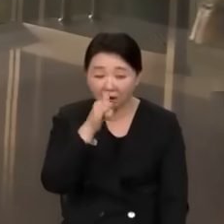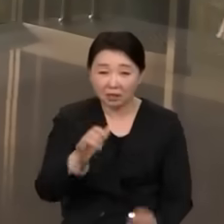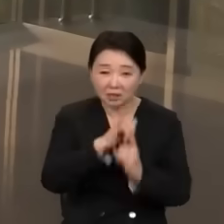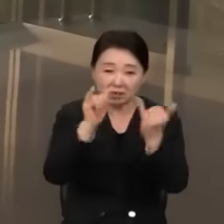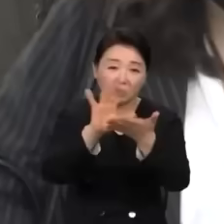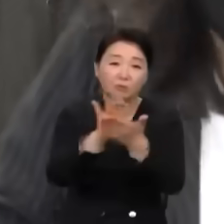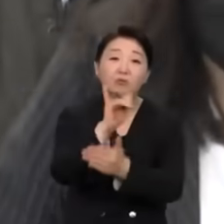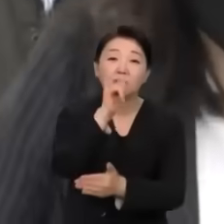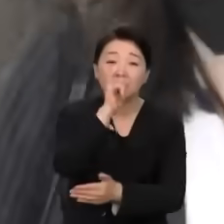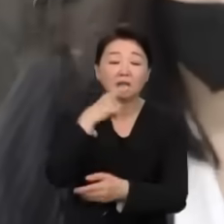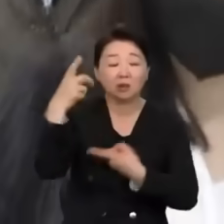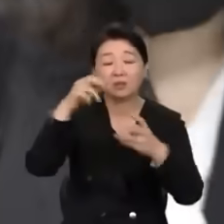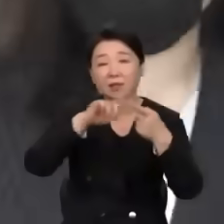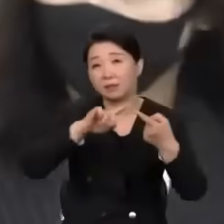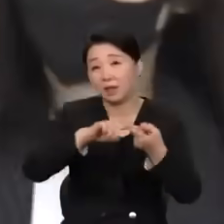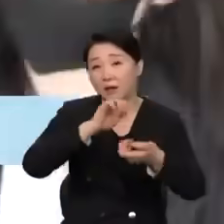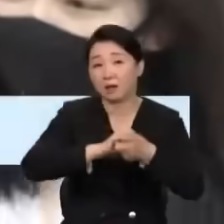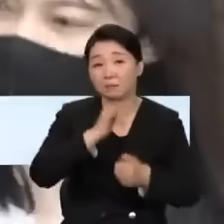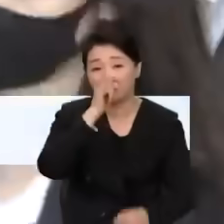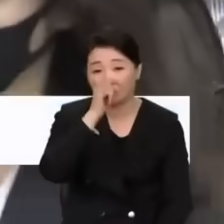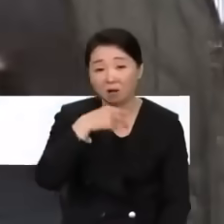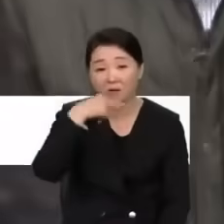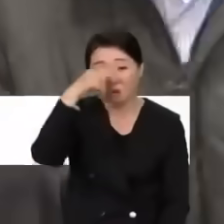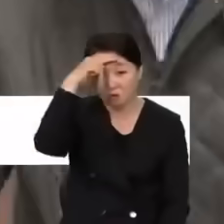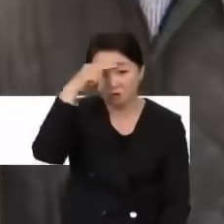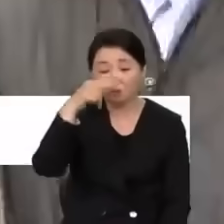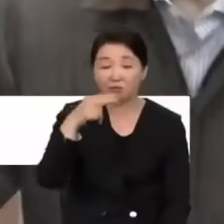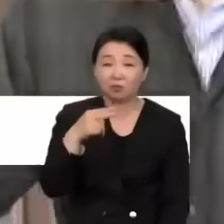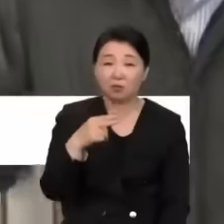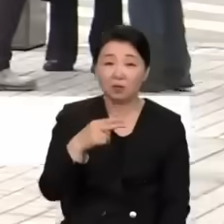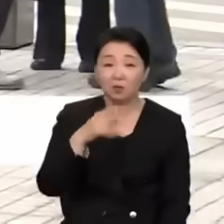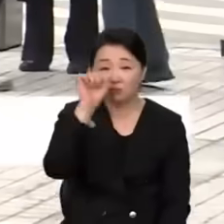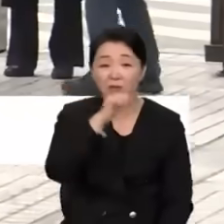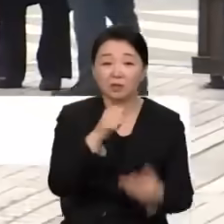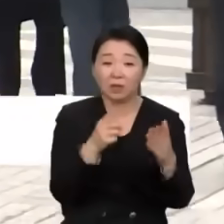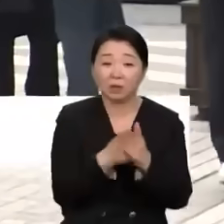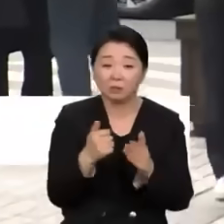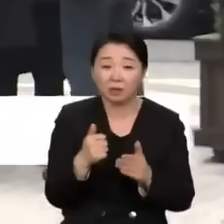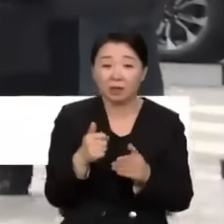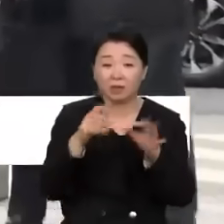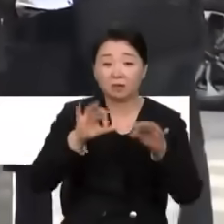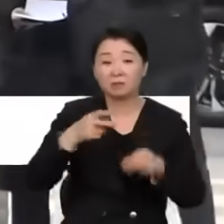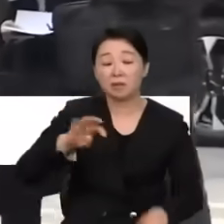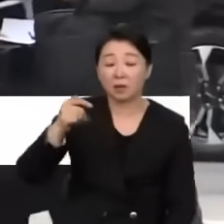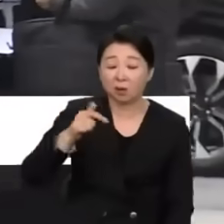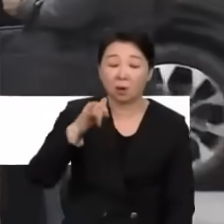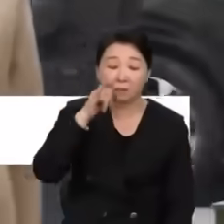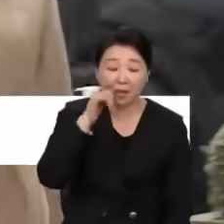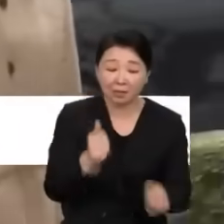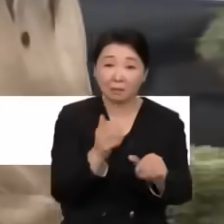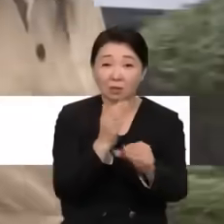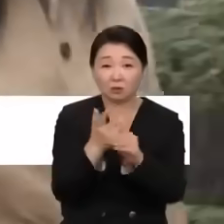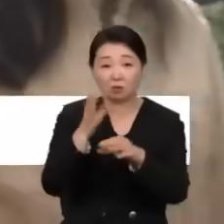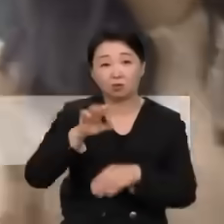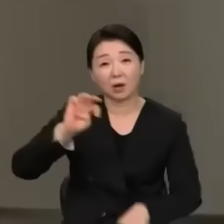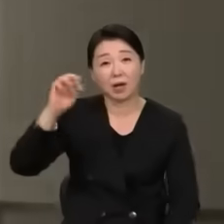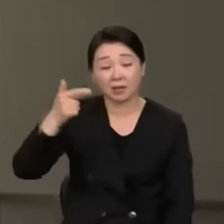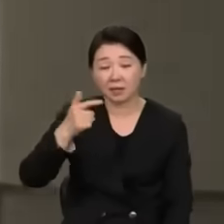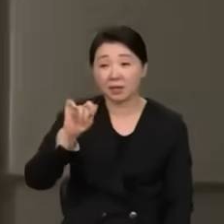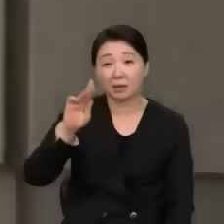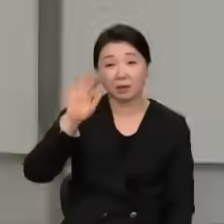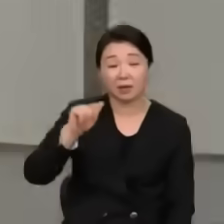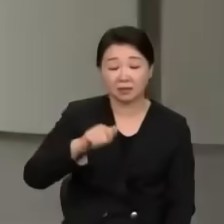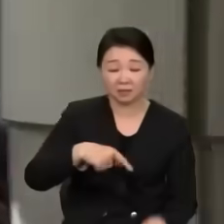정하는 건데 앞서 음주운전으로 실을 선고받은 김세 씨와 마약 투약 혐의로 재판 중인 유씨 등이 KBS